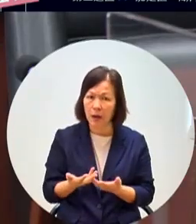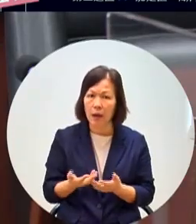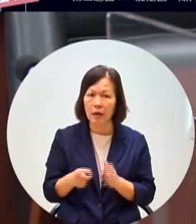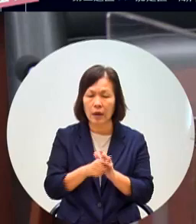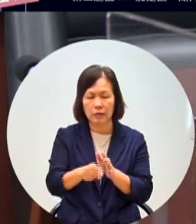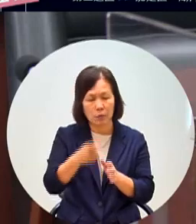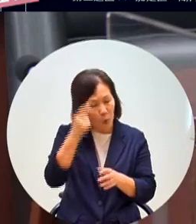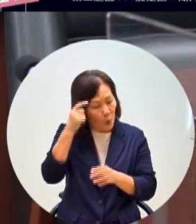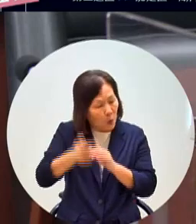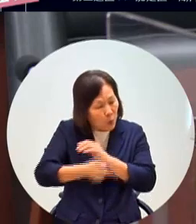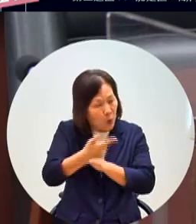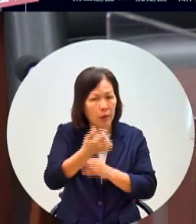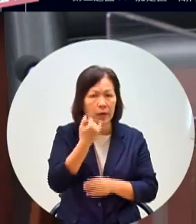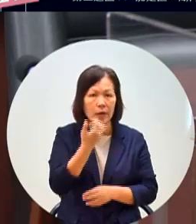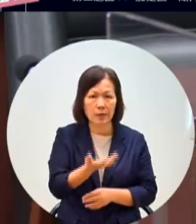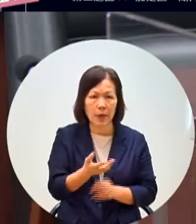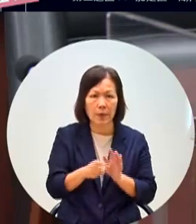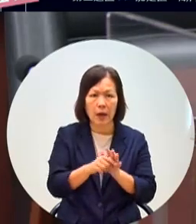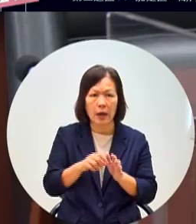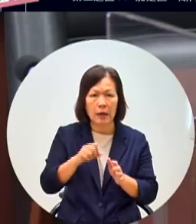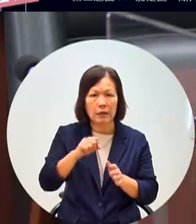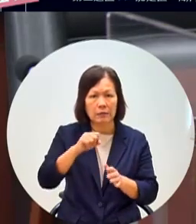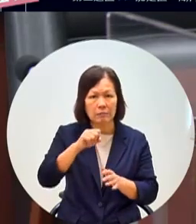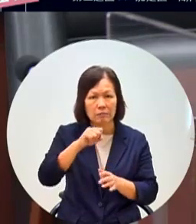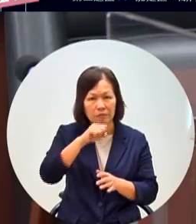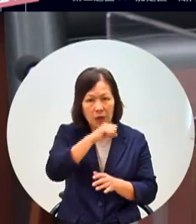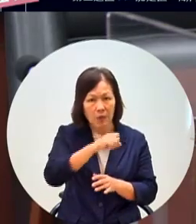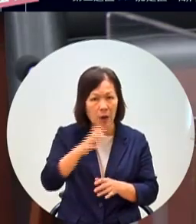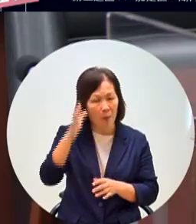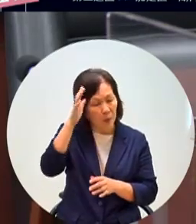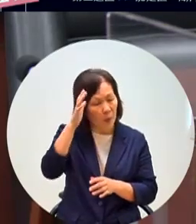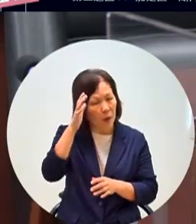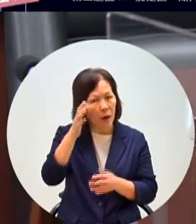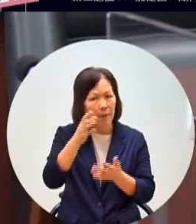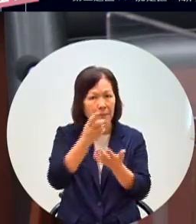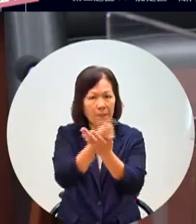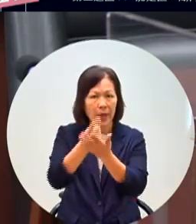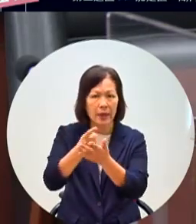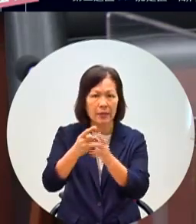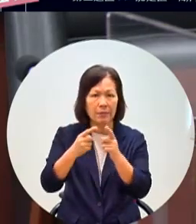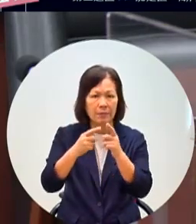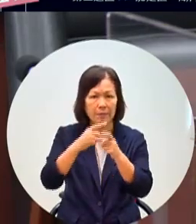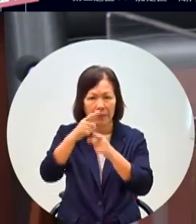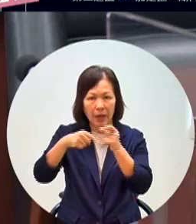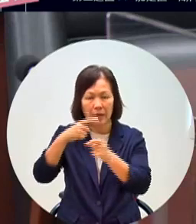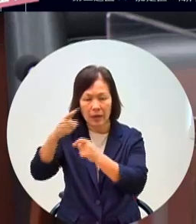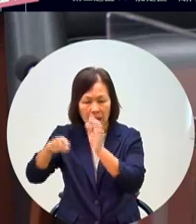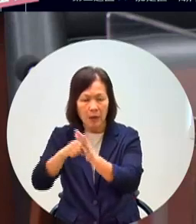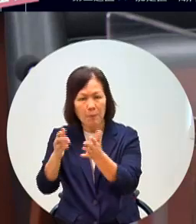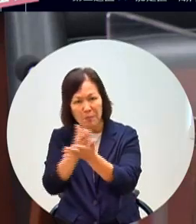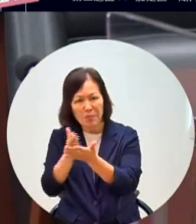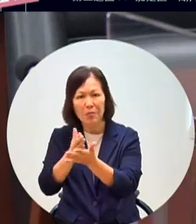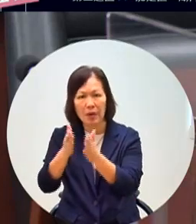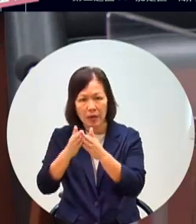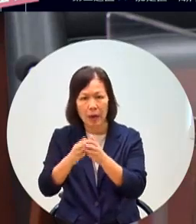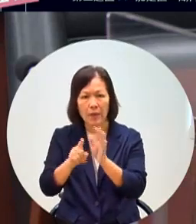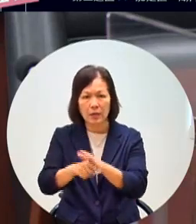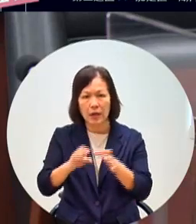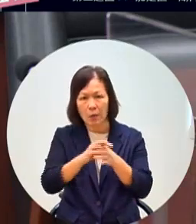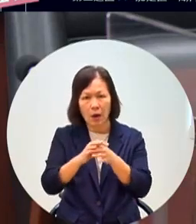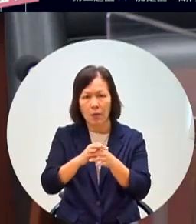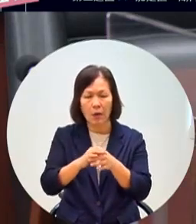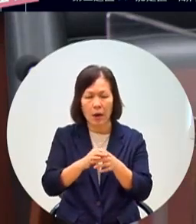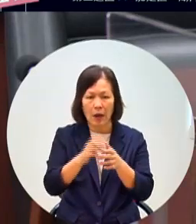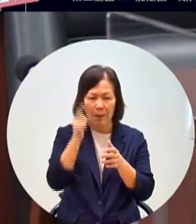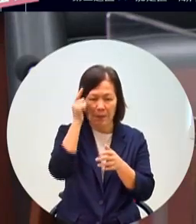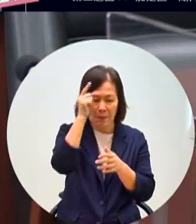为台湾梦其实每年都要评估，好不容易在关怀偏乡弱